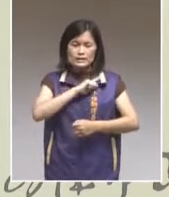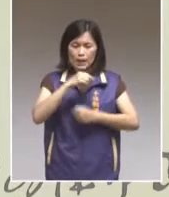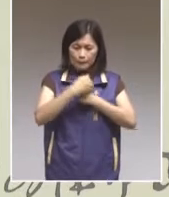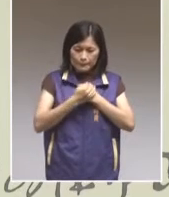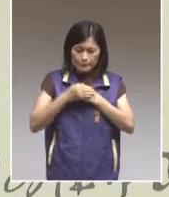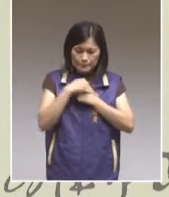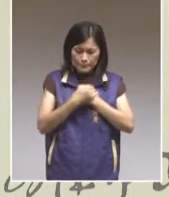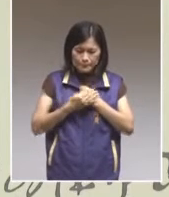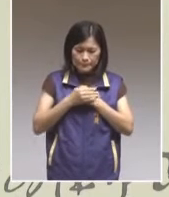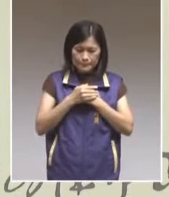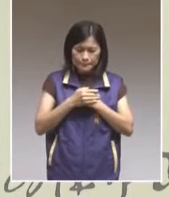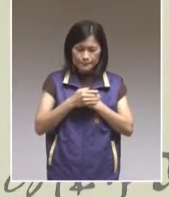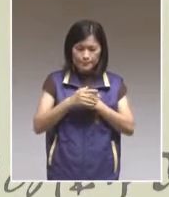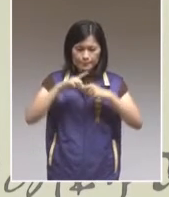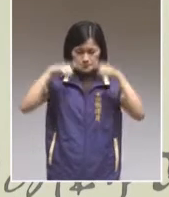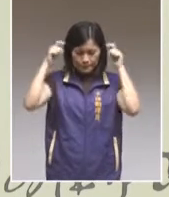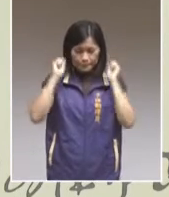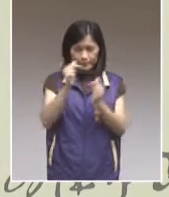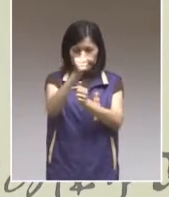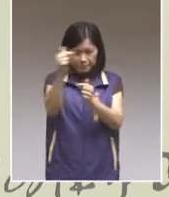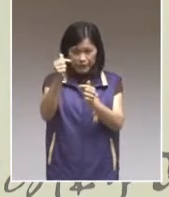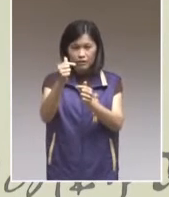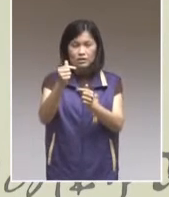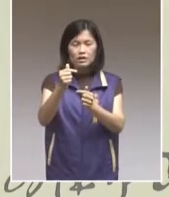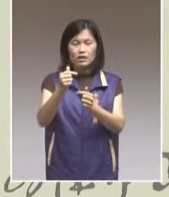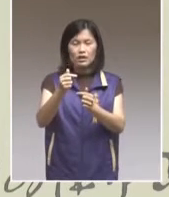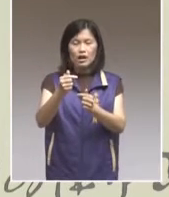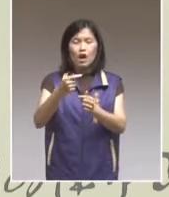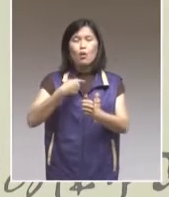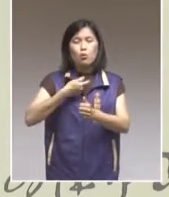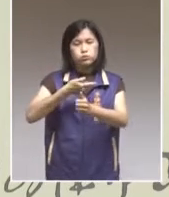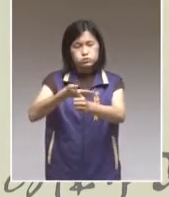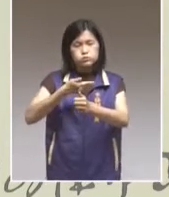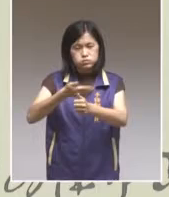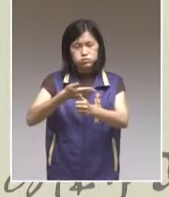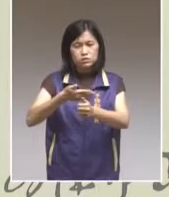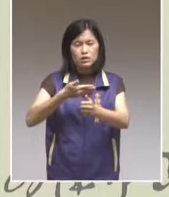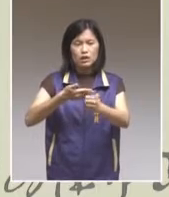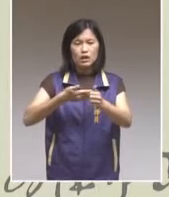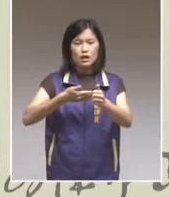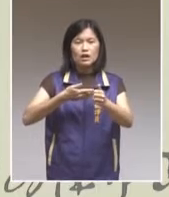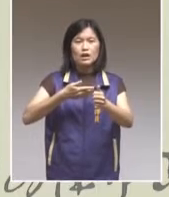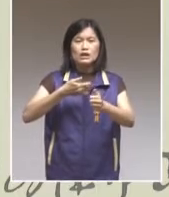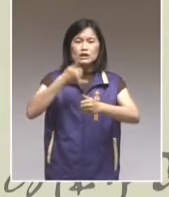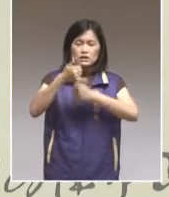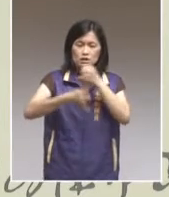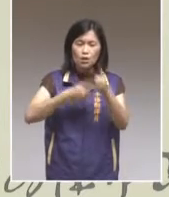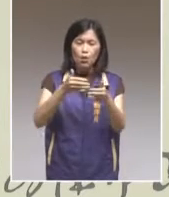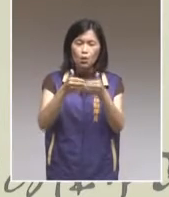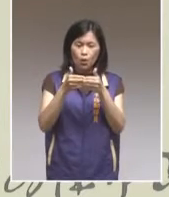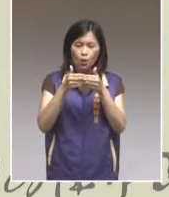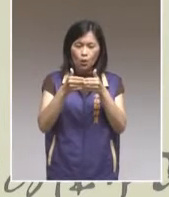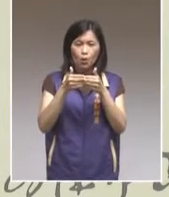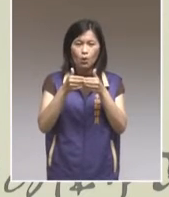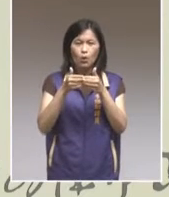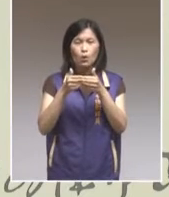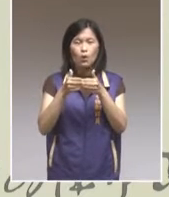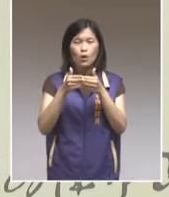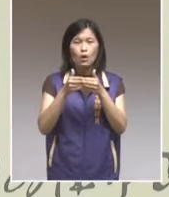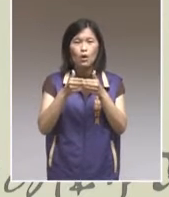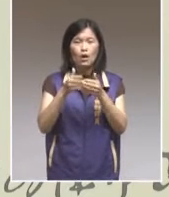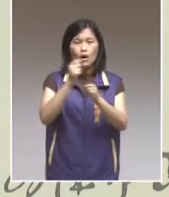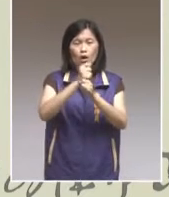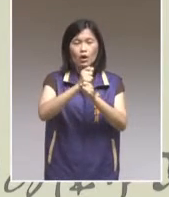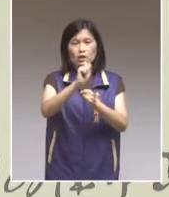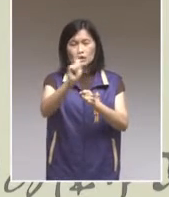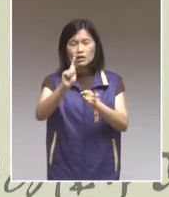候允许必要的在日常生活里面的一些的行为。所以它的强